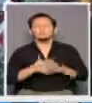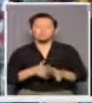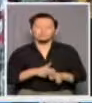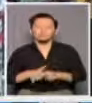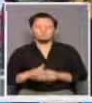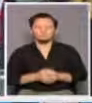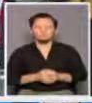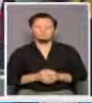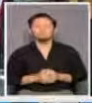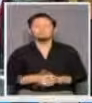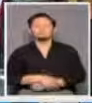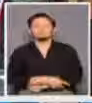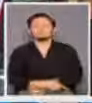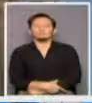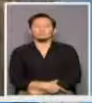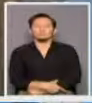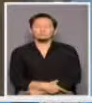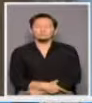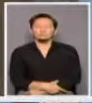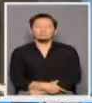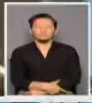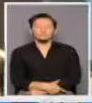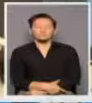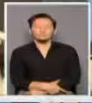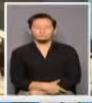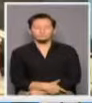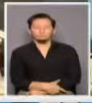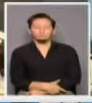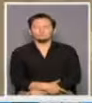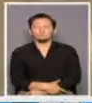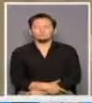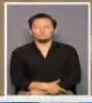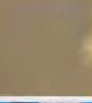округах. Жанас Кожербаев, Эдуард Михель, Кызылкугинский район, служба новостей.